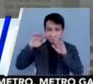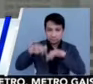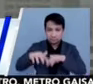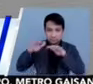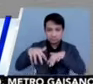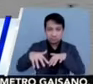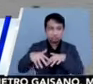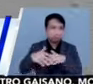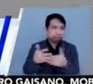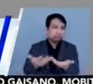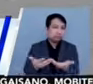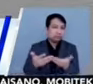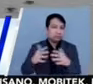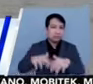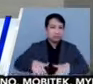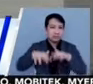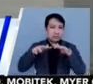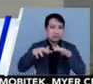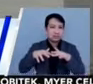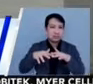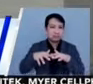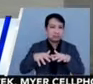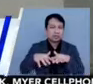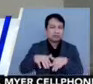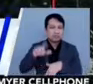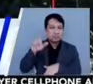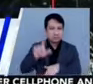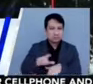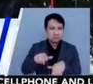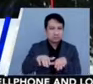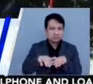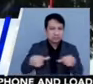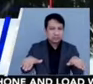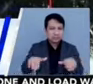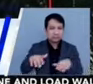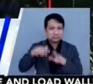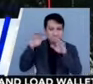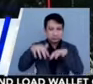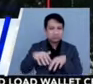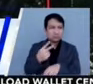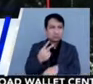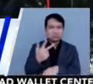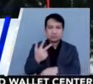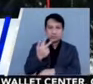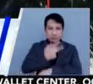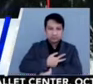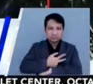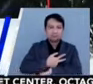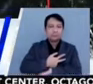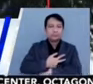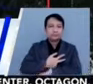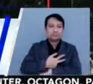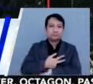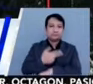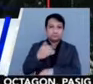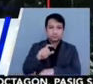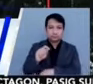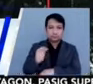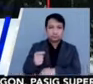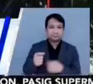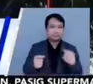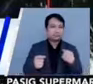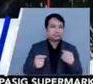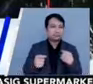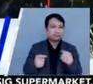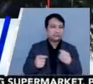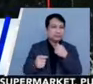ng mga pagbaha lalo na sa low-lying areas. Kung mag-uulan man in the next 2 to 3 days dahil sa current habagat, ay hindi naman magiging kasing grabe